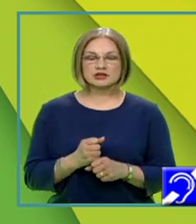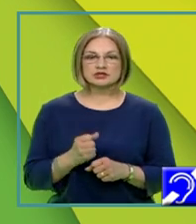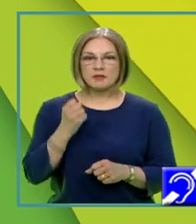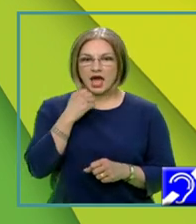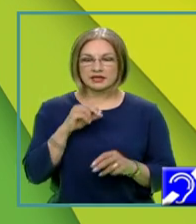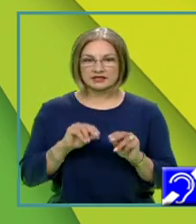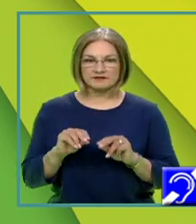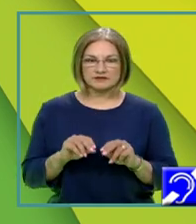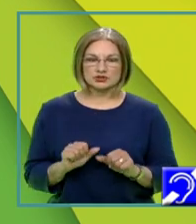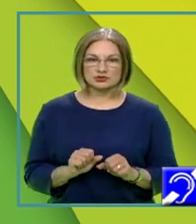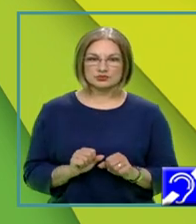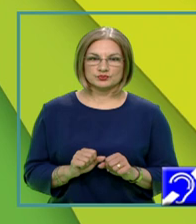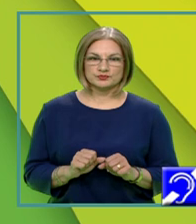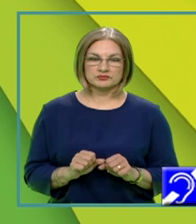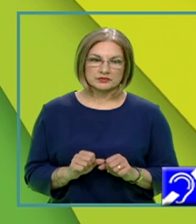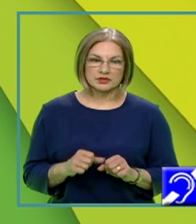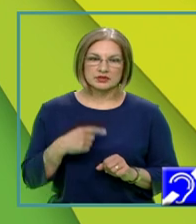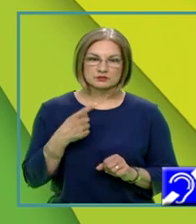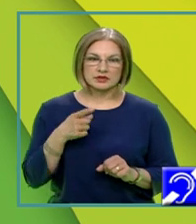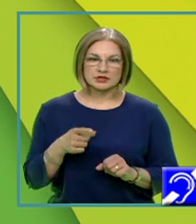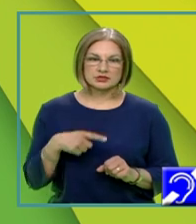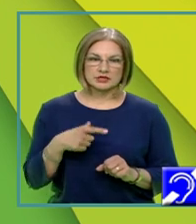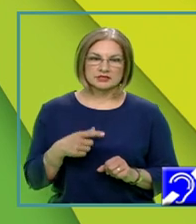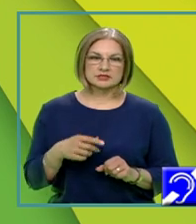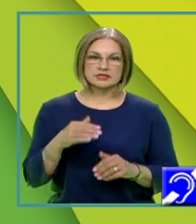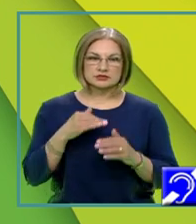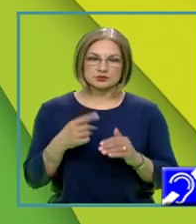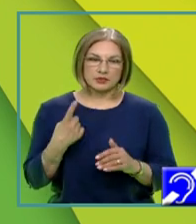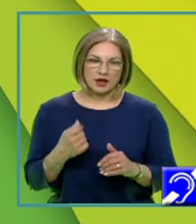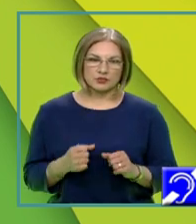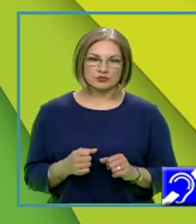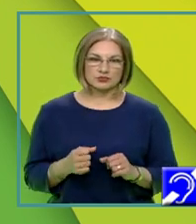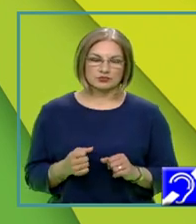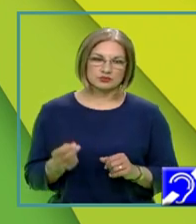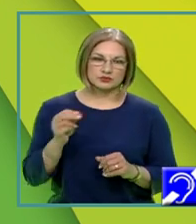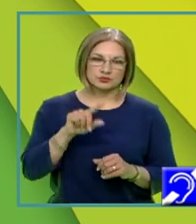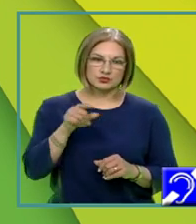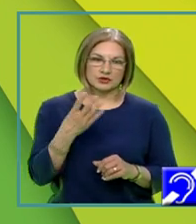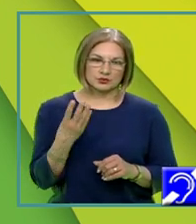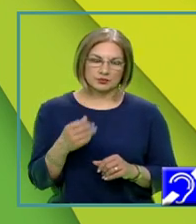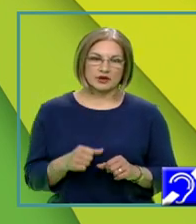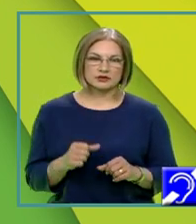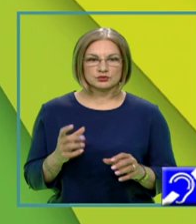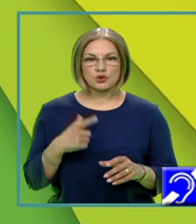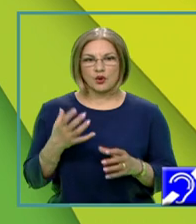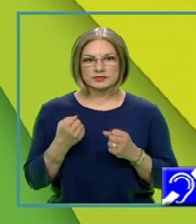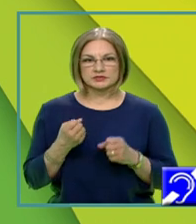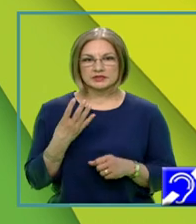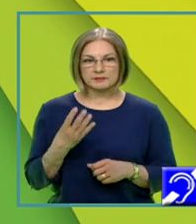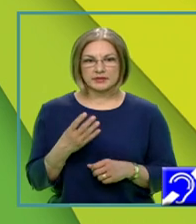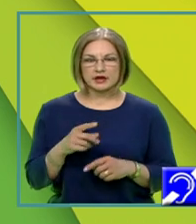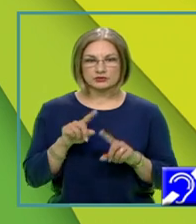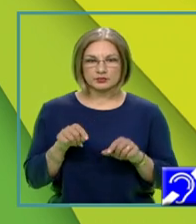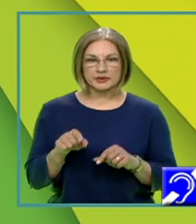că vom considera aceasta expresie ca fiind supra unu și vom amplifica un patru deci vom obține patru